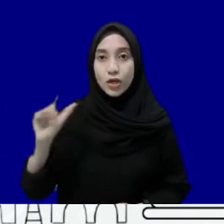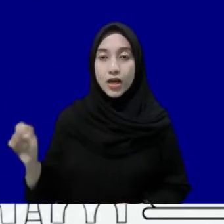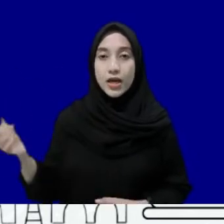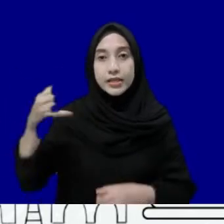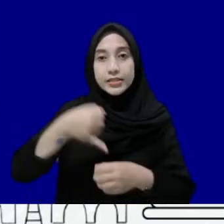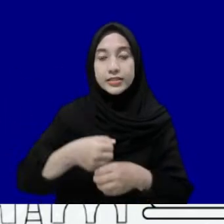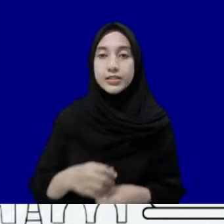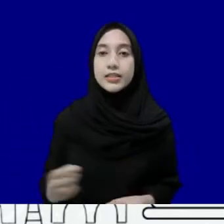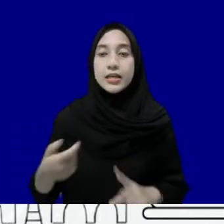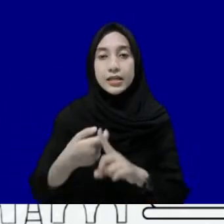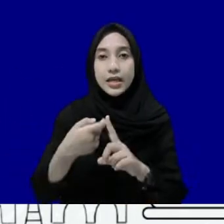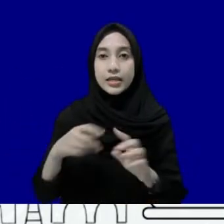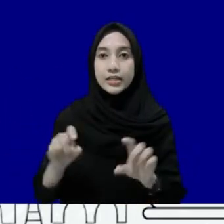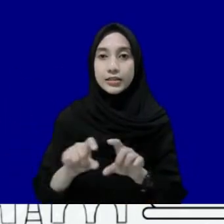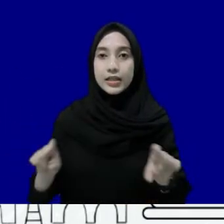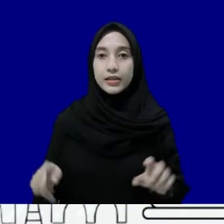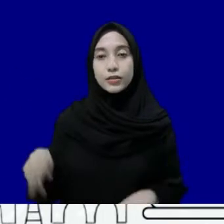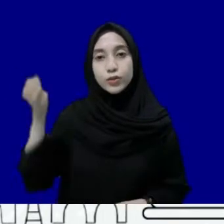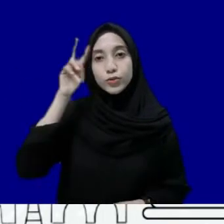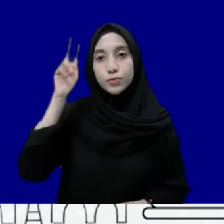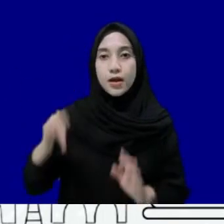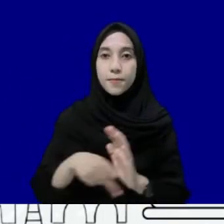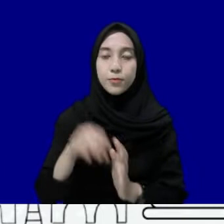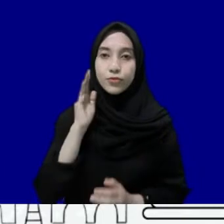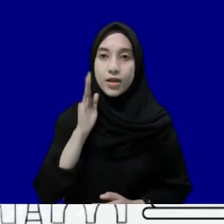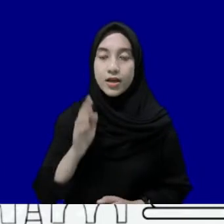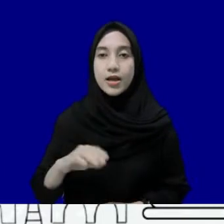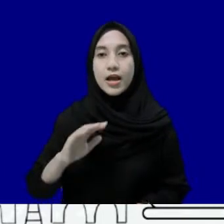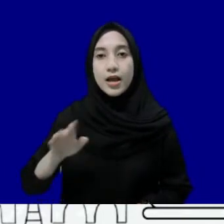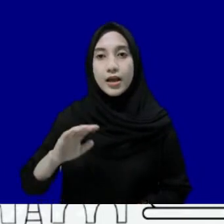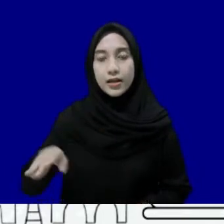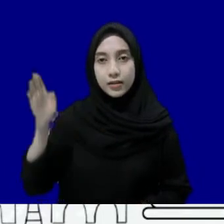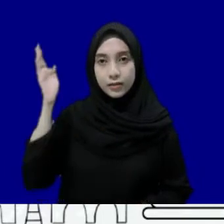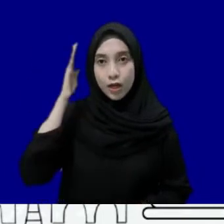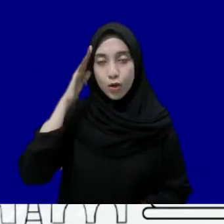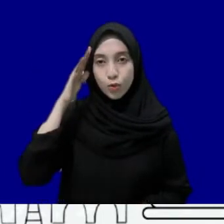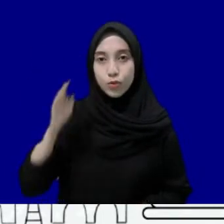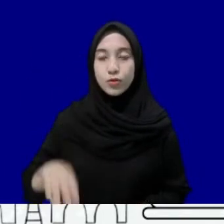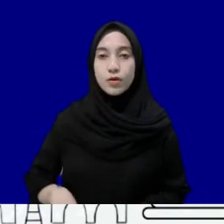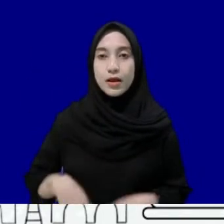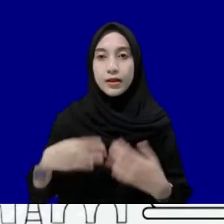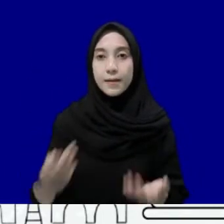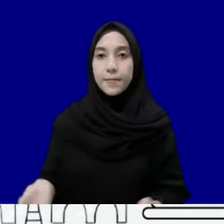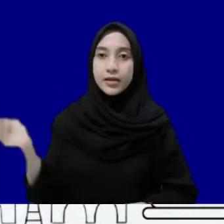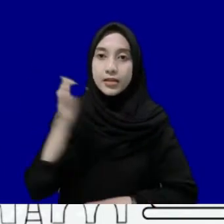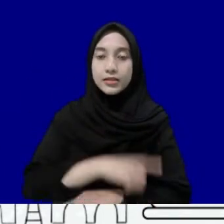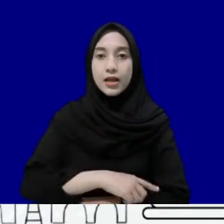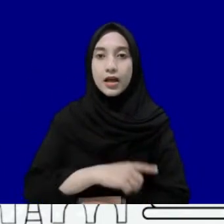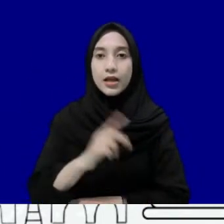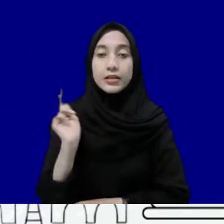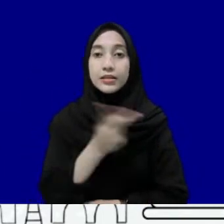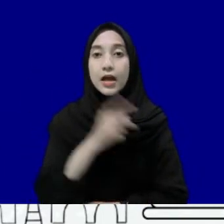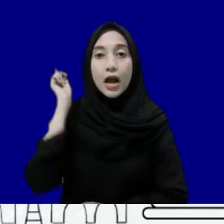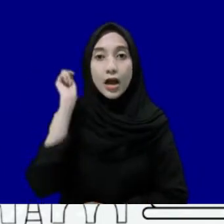Itulah isi dari teks Sumpah Pemuda. Kira-kira anak-anak tahu nggak sih kenapa kita harus memperingati Hari Sumpah